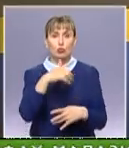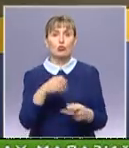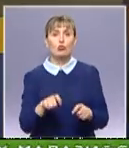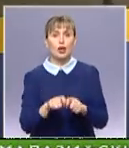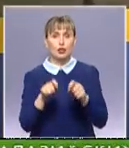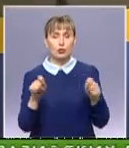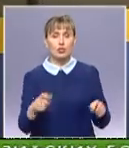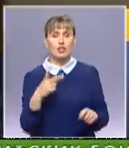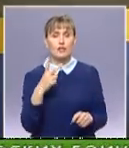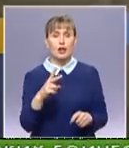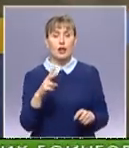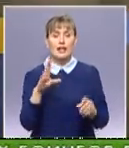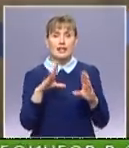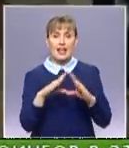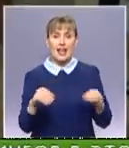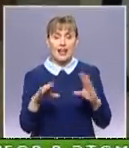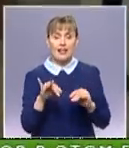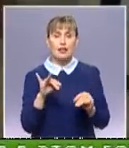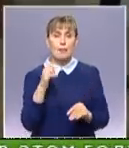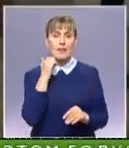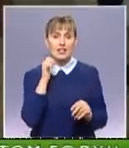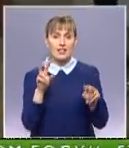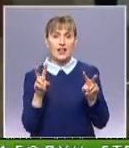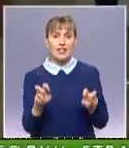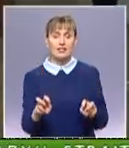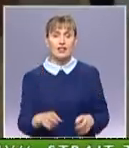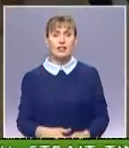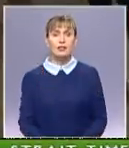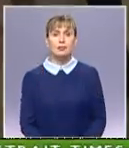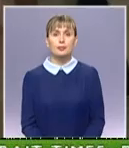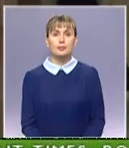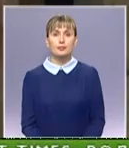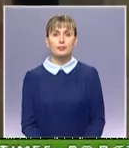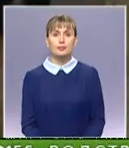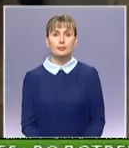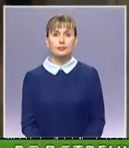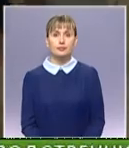запустить еще 2 – Сайран и Москву. Шадра Жолдбаева, Скандербек Тугуспаев, телеканал «Алматы».